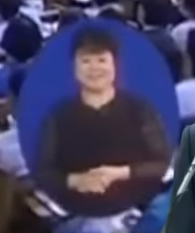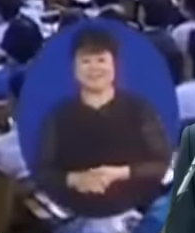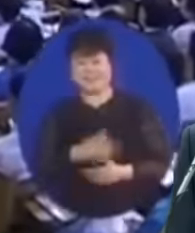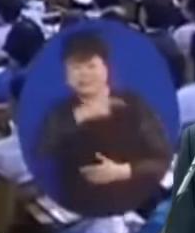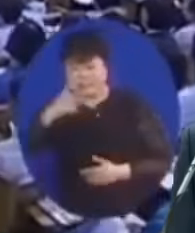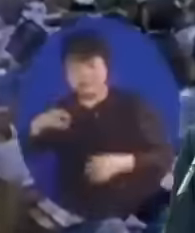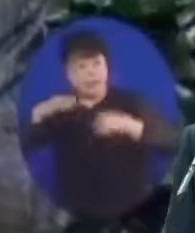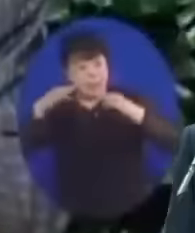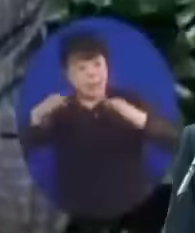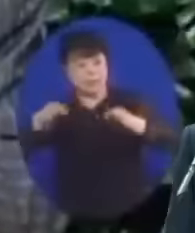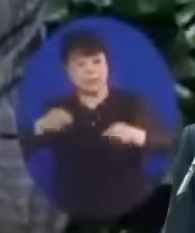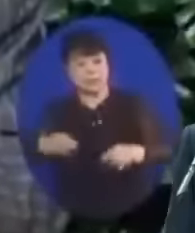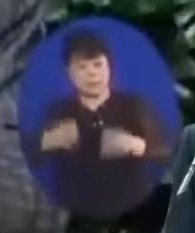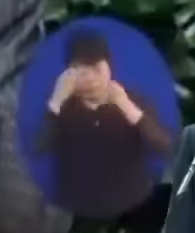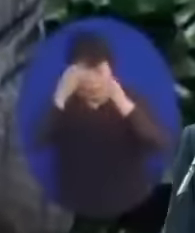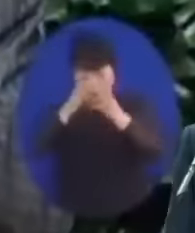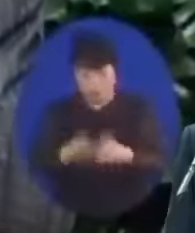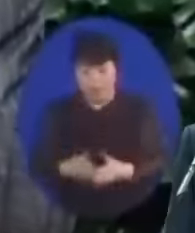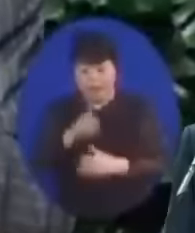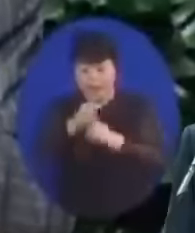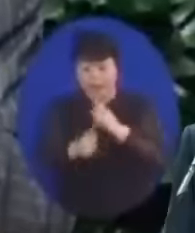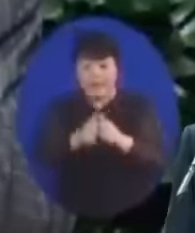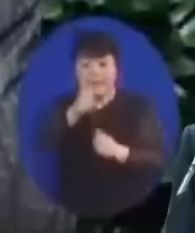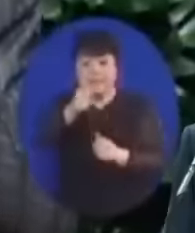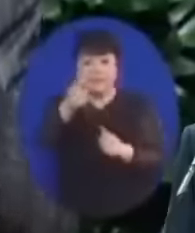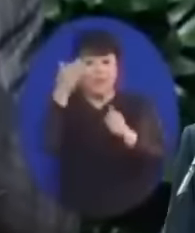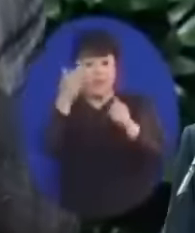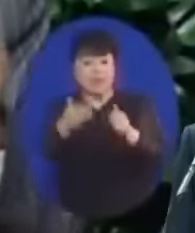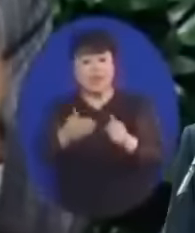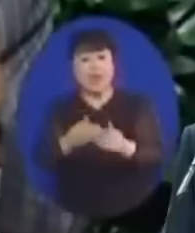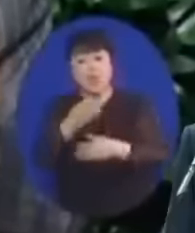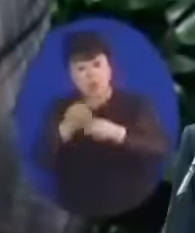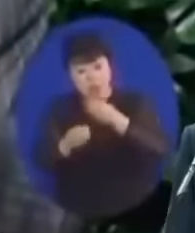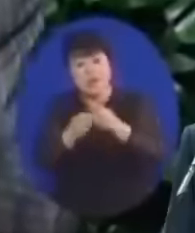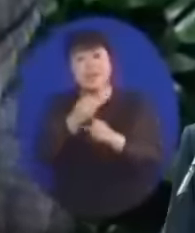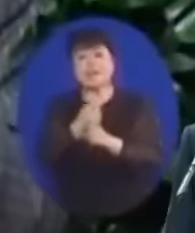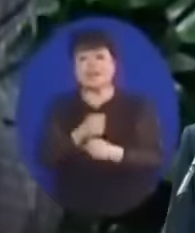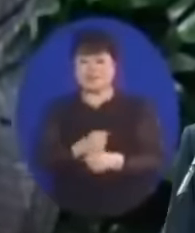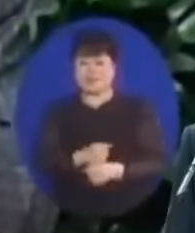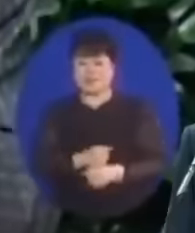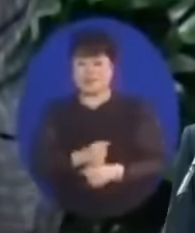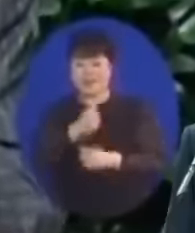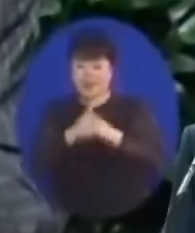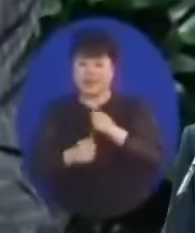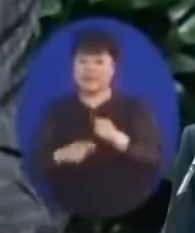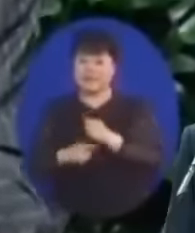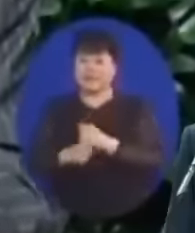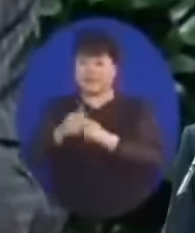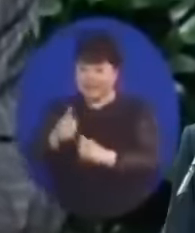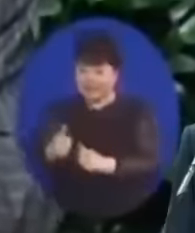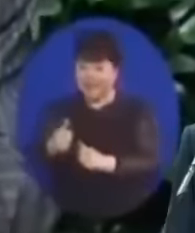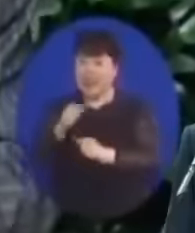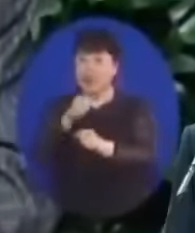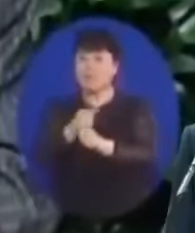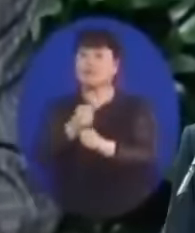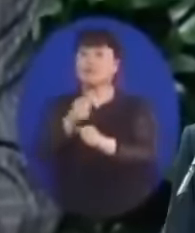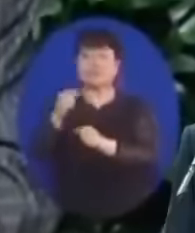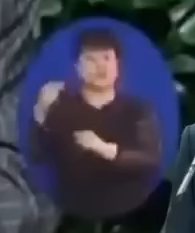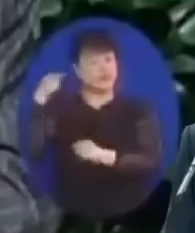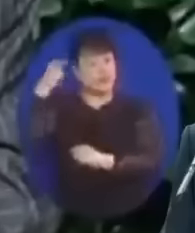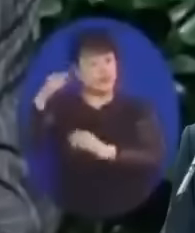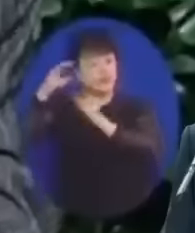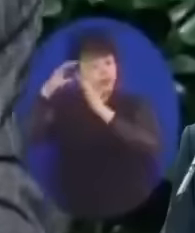말합니다. 고통을 통해서 하나님은 우리에게 회개하게 만들고 하나님의 뜻을 따르도록 귀에